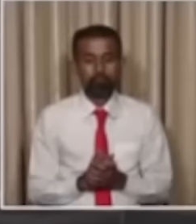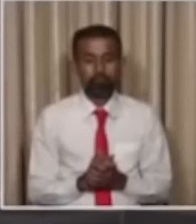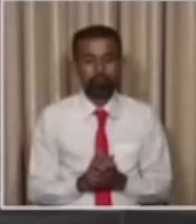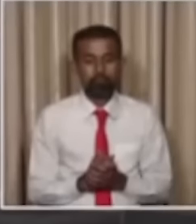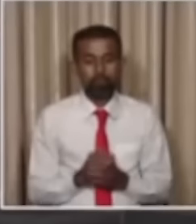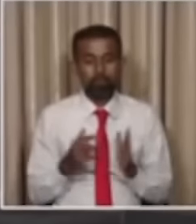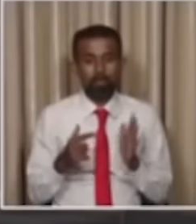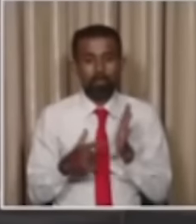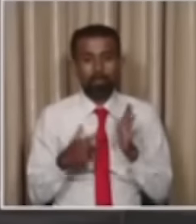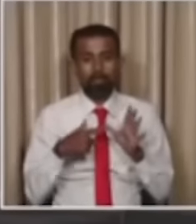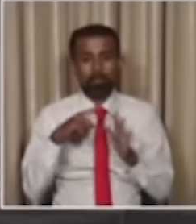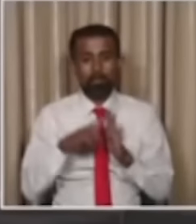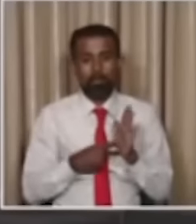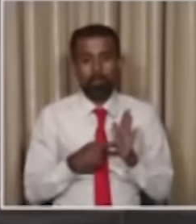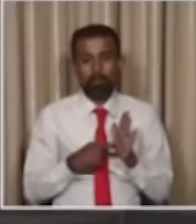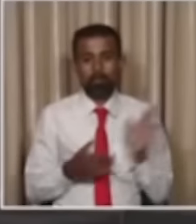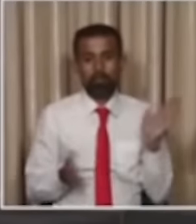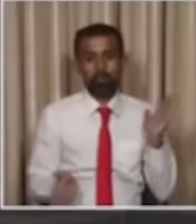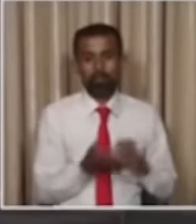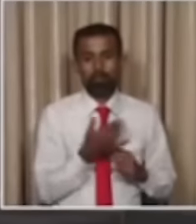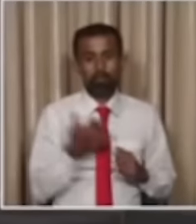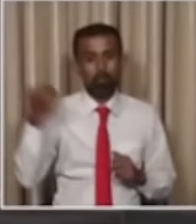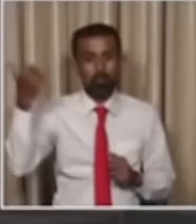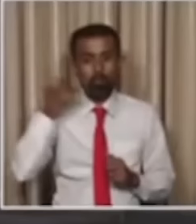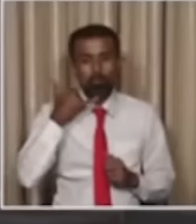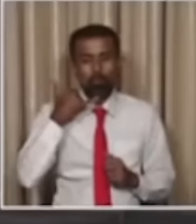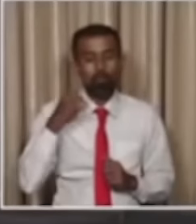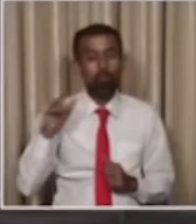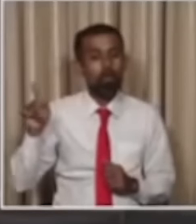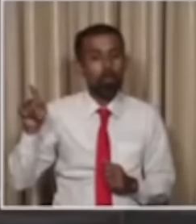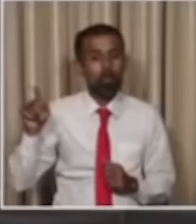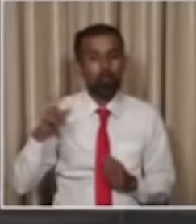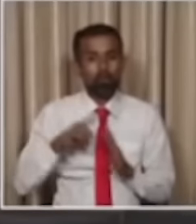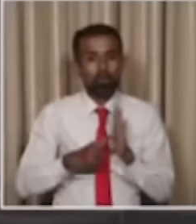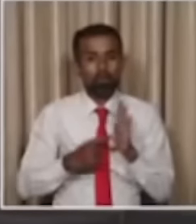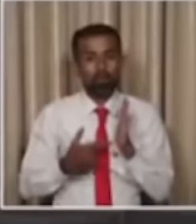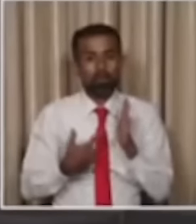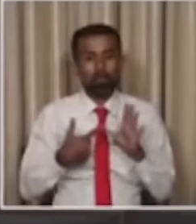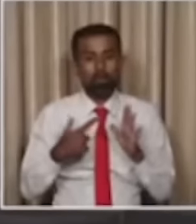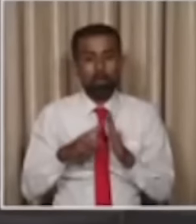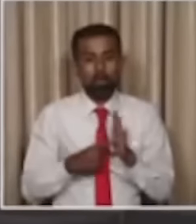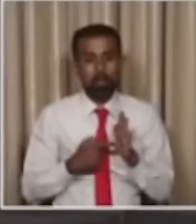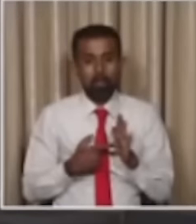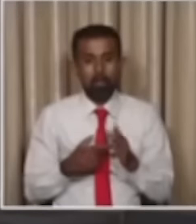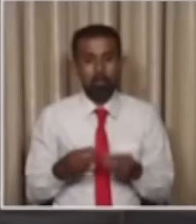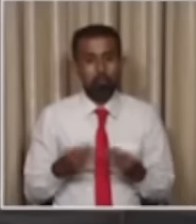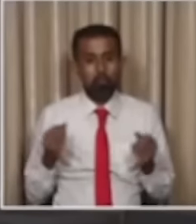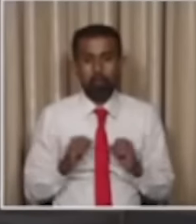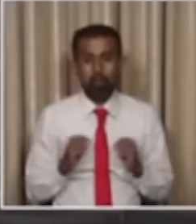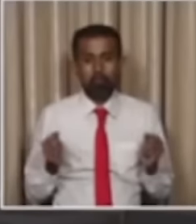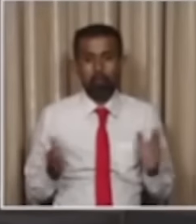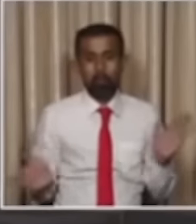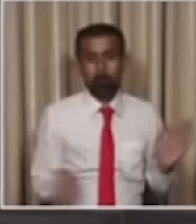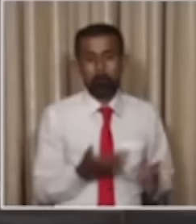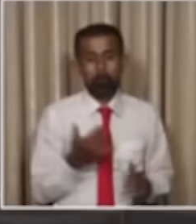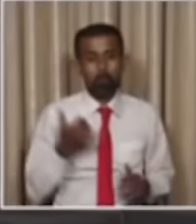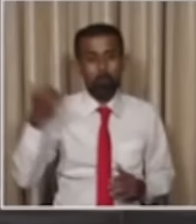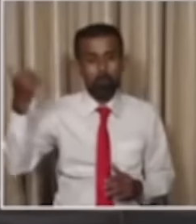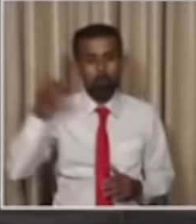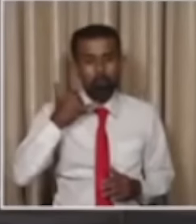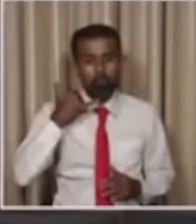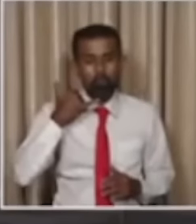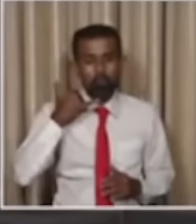තාජ් සමුද්‍ර හෝටලෙන් පිට වෙලා යන්නේ. දුරකථන ඇමතුම ලැබුණේ කාගෙන්ද? තාජ් සමුද්‍ර හෝටලේ පුපුරවා නොගෙන යා පිටව යාමට දුරකථන